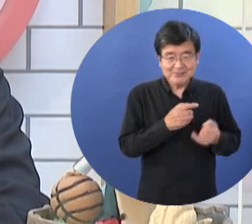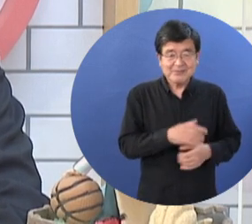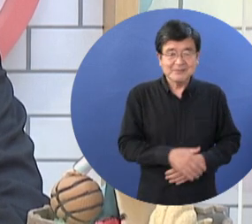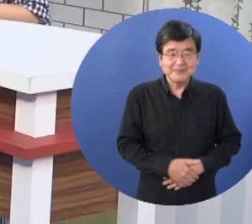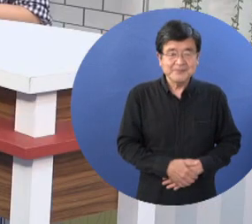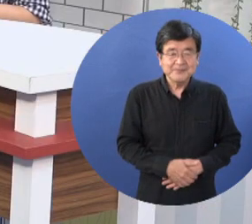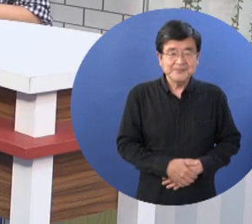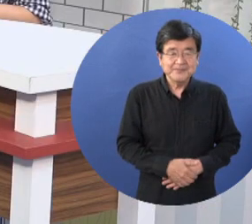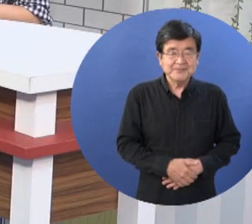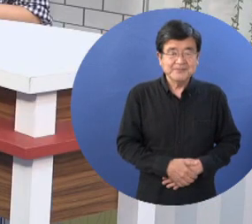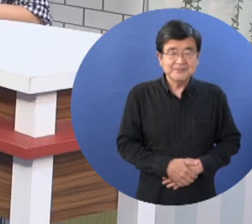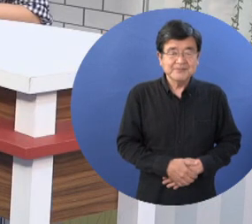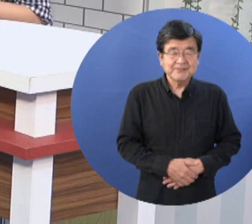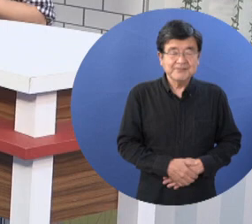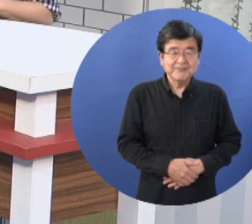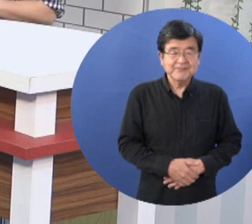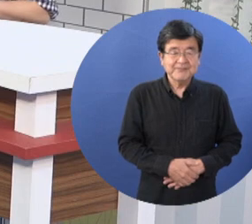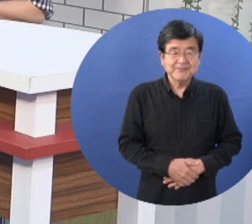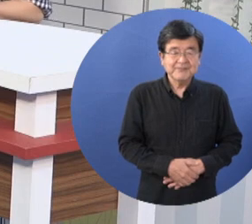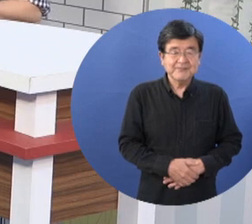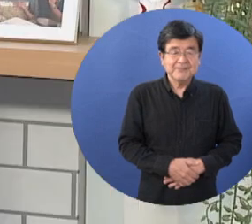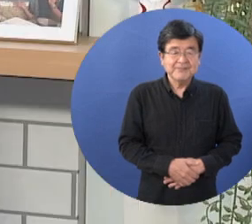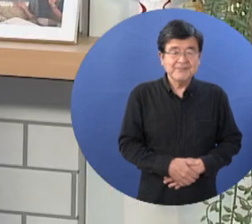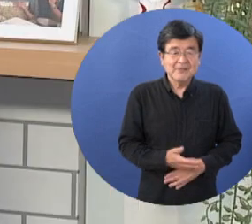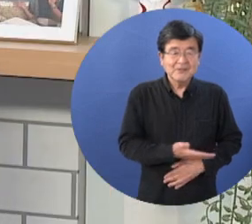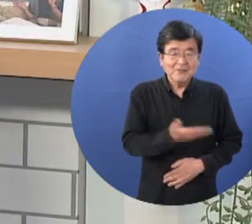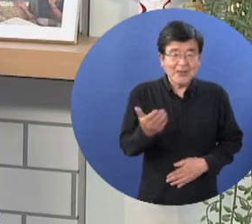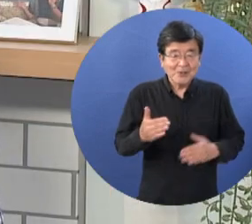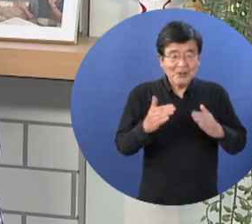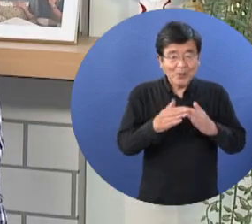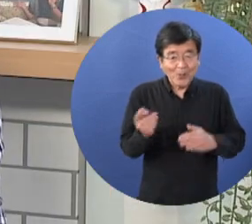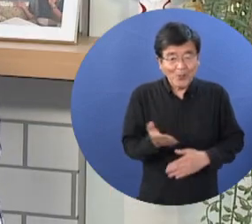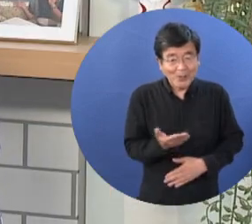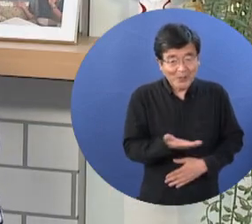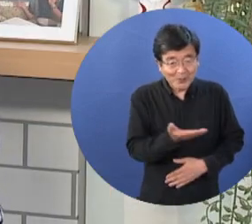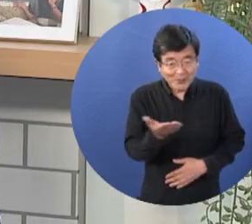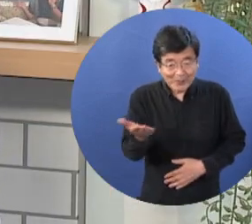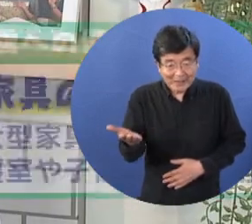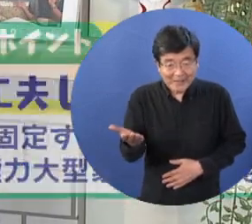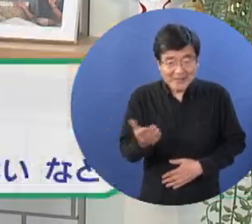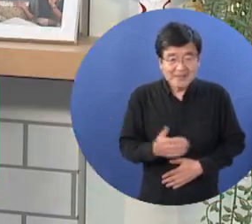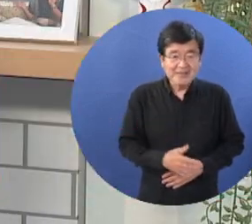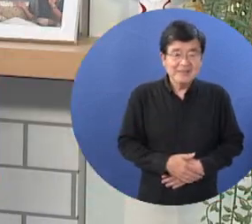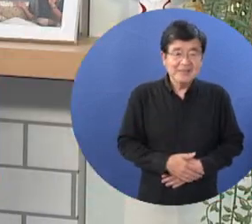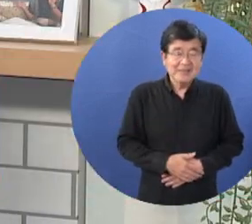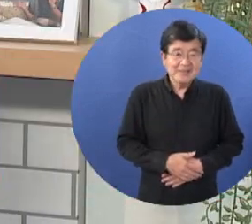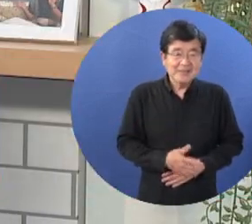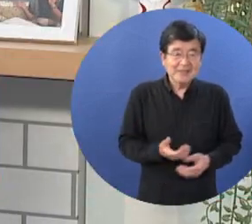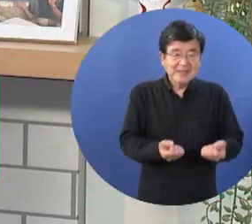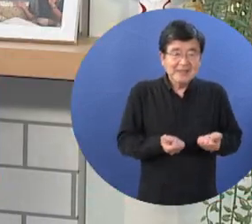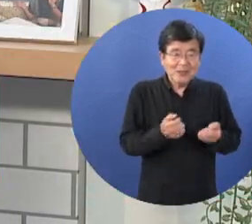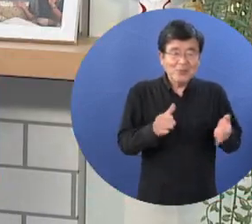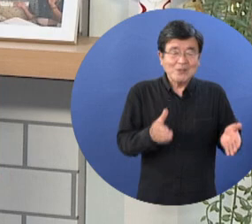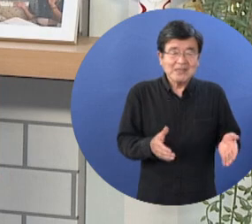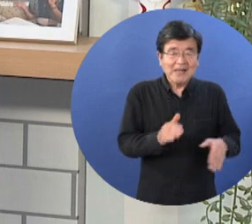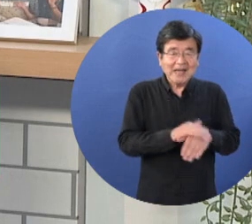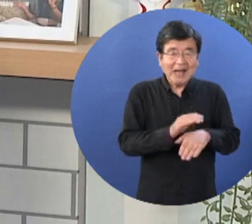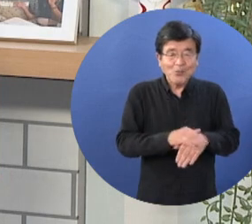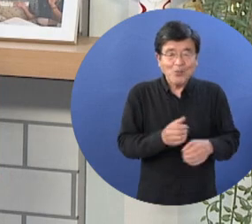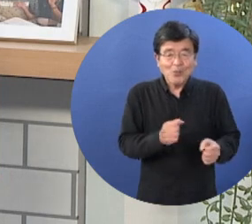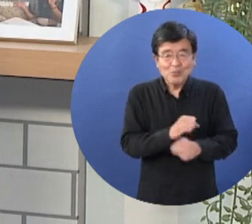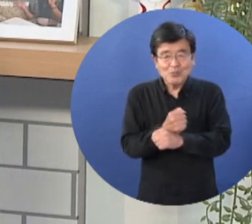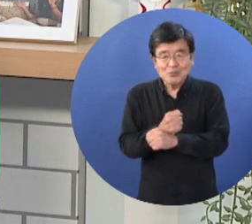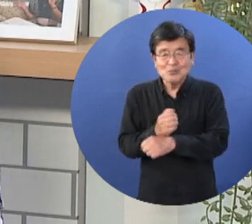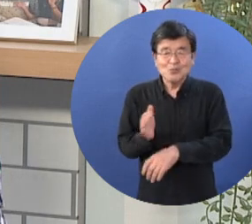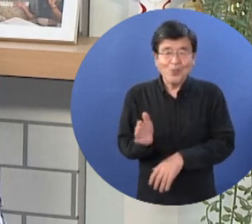くれたりとか、そういうのしてくれますね、 は い。う ん、まあ、皆さんのお家はねどうでしょうかね、はい、まず、まあ、家具の置き方を工夫したりだと